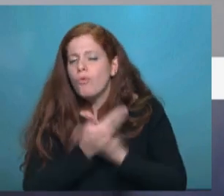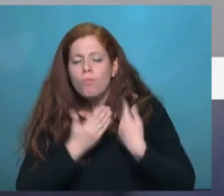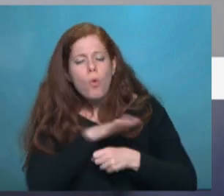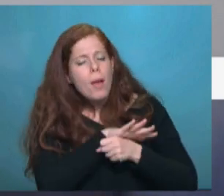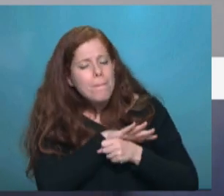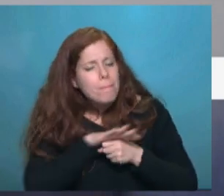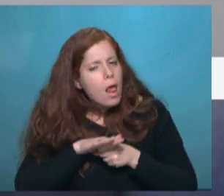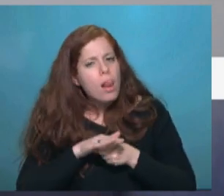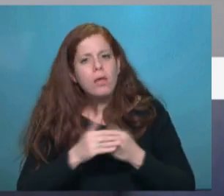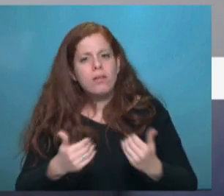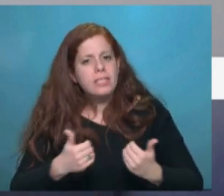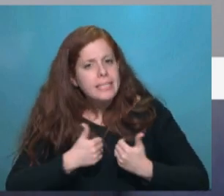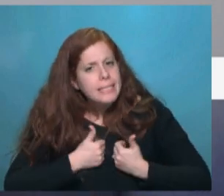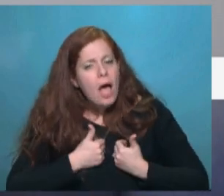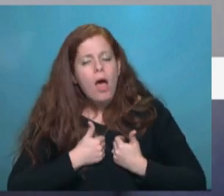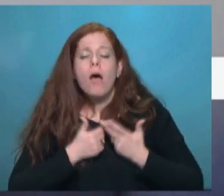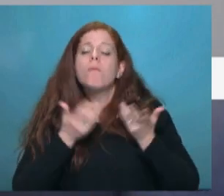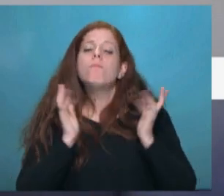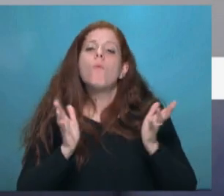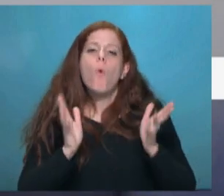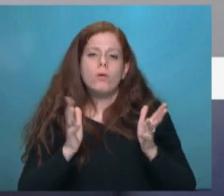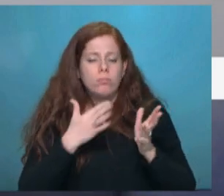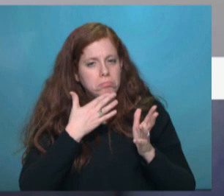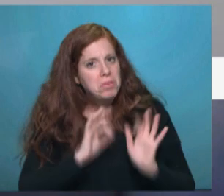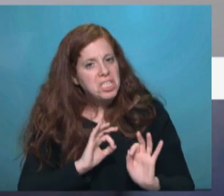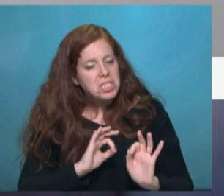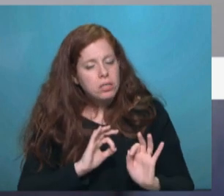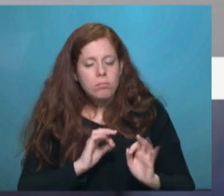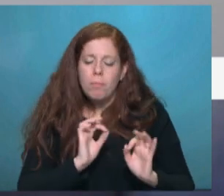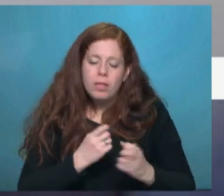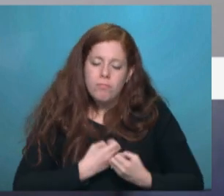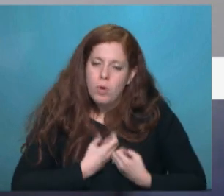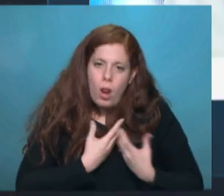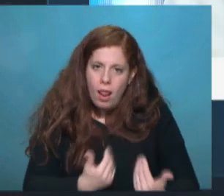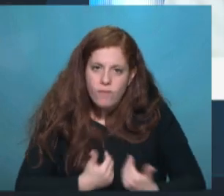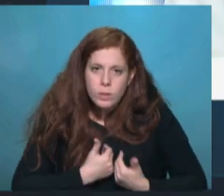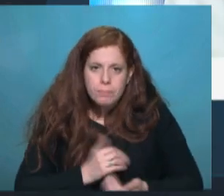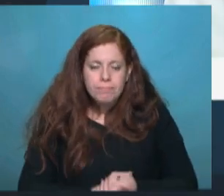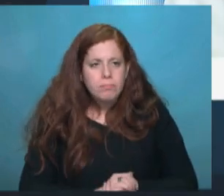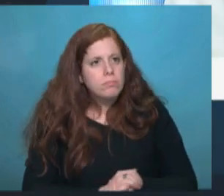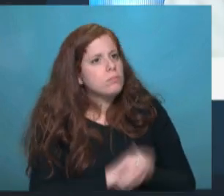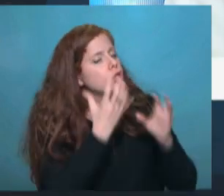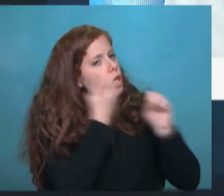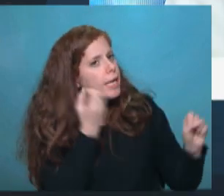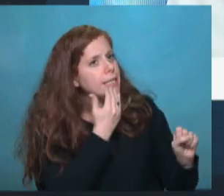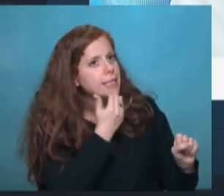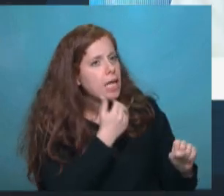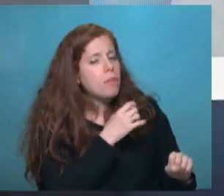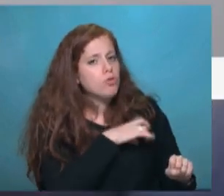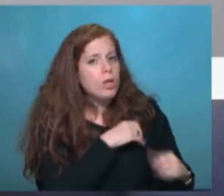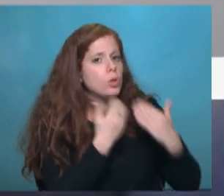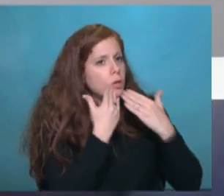ולעזרה וסיוע מאוד מאוד רציניים ומכל הלב. שגריר ישראל בצ'ילה, אלדד חיית, תודה